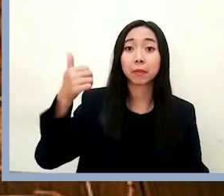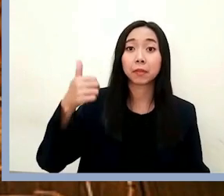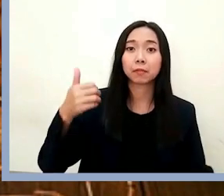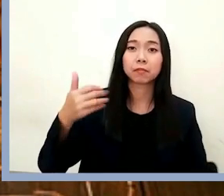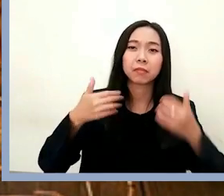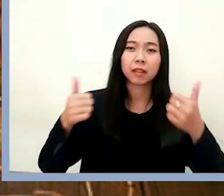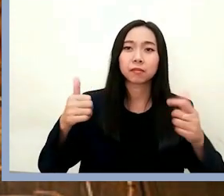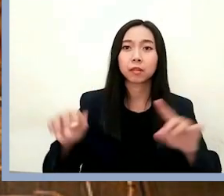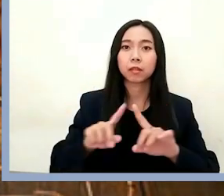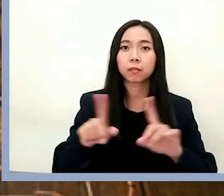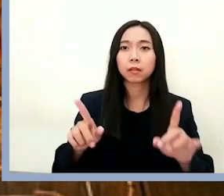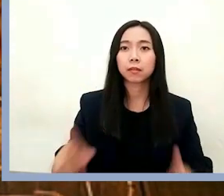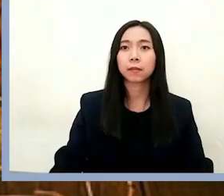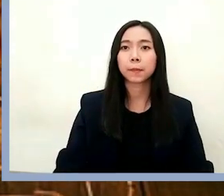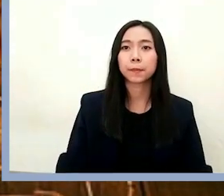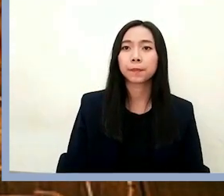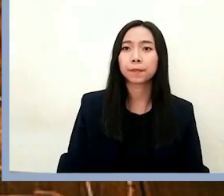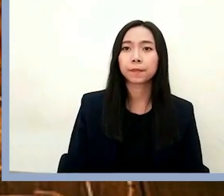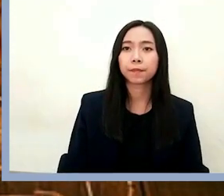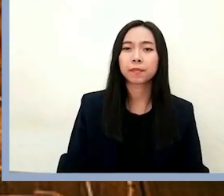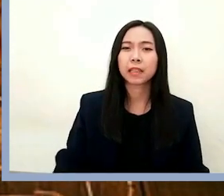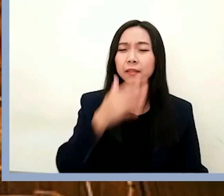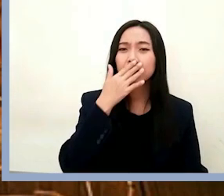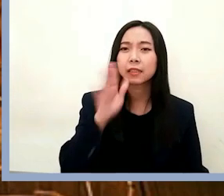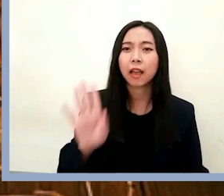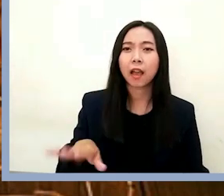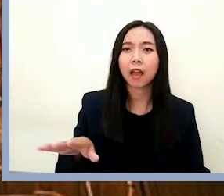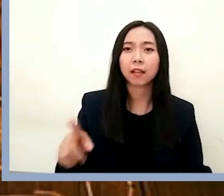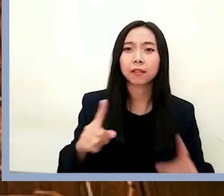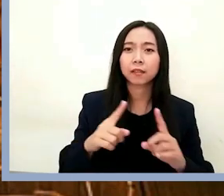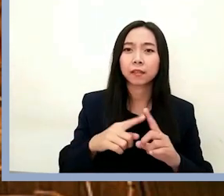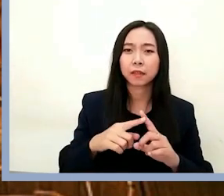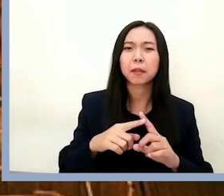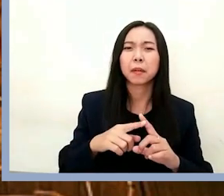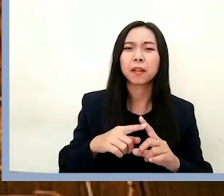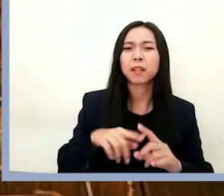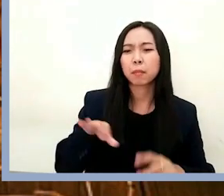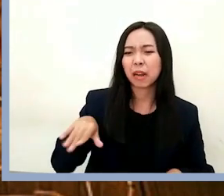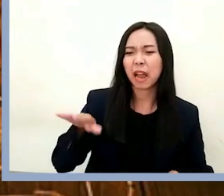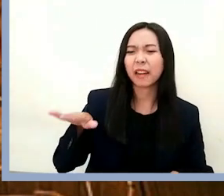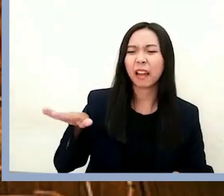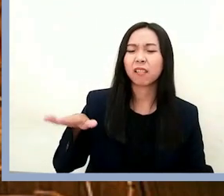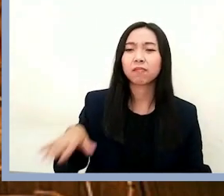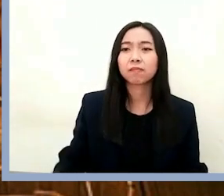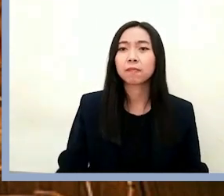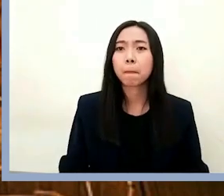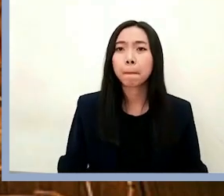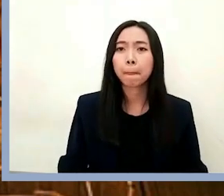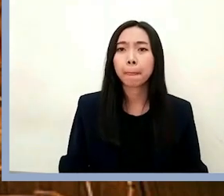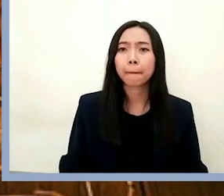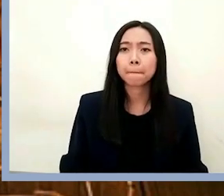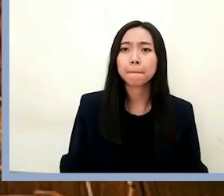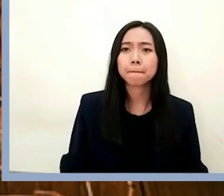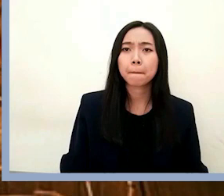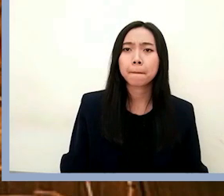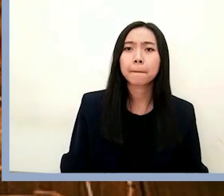ternyata dia berlaku kejam terhadap para karyawannya Setiap karyawan yang bersalah